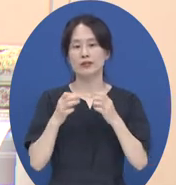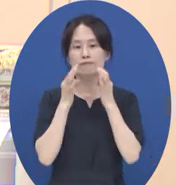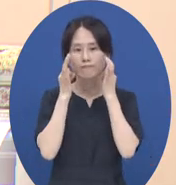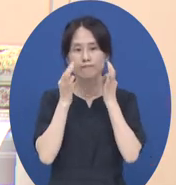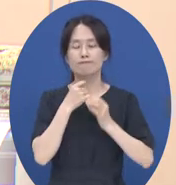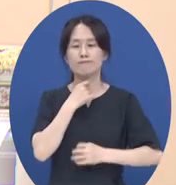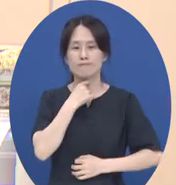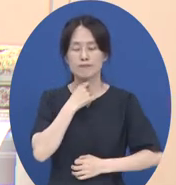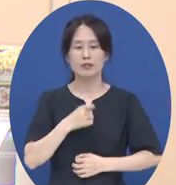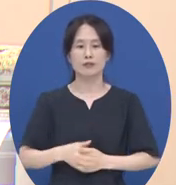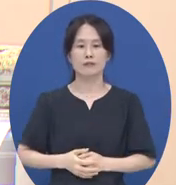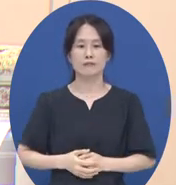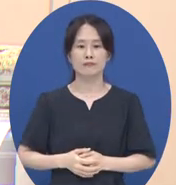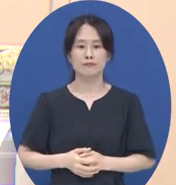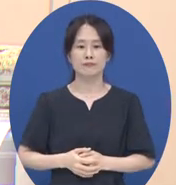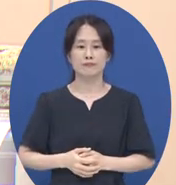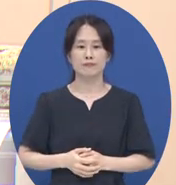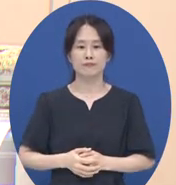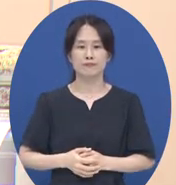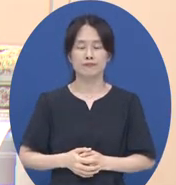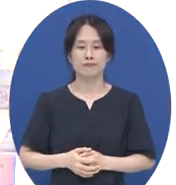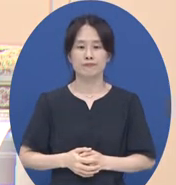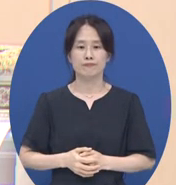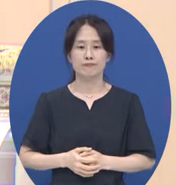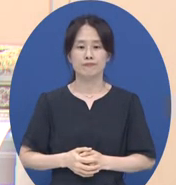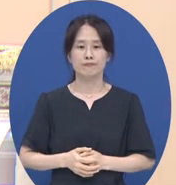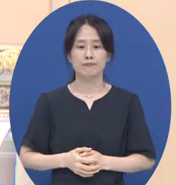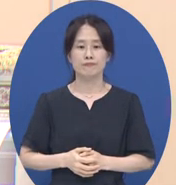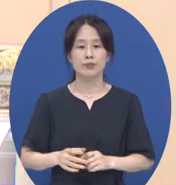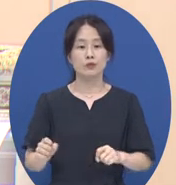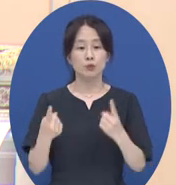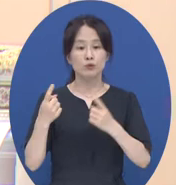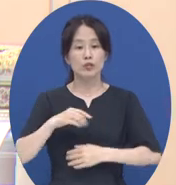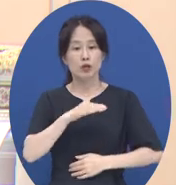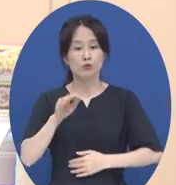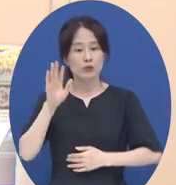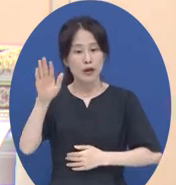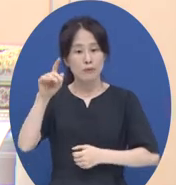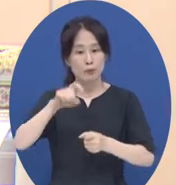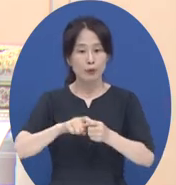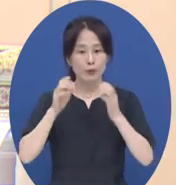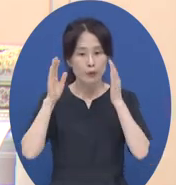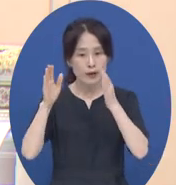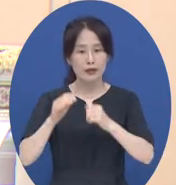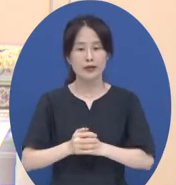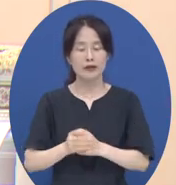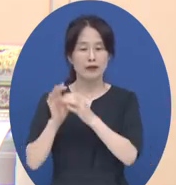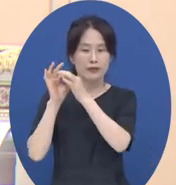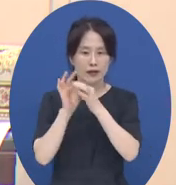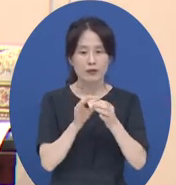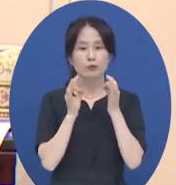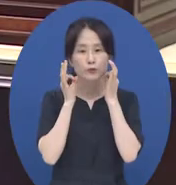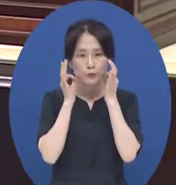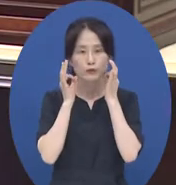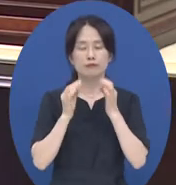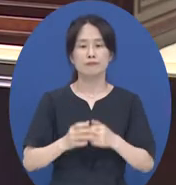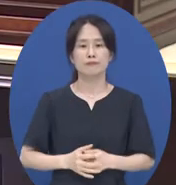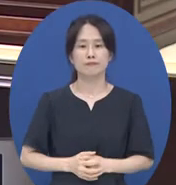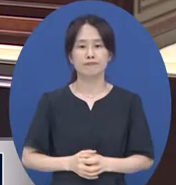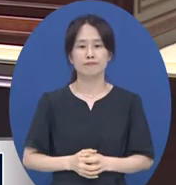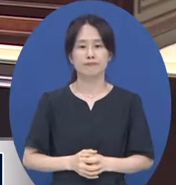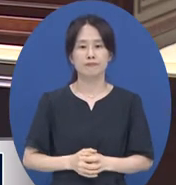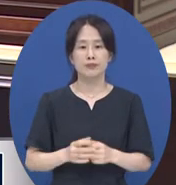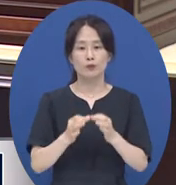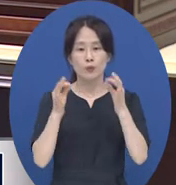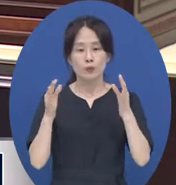언제나 최선을 다하겠습니다. 아울러 우리가 나가야 할 목표를 향해 발걸음을 멈추지 않을 것입니다.